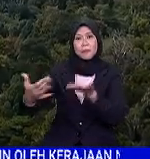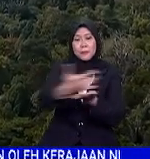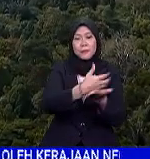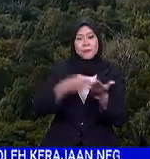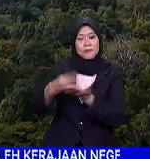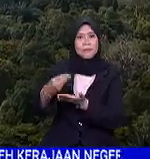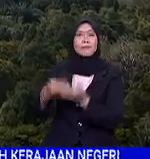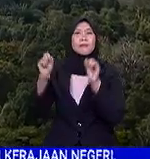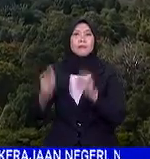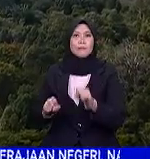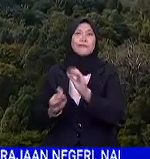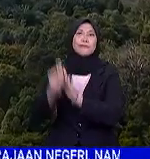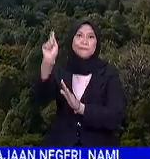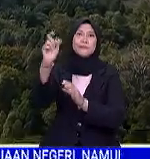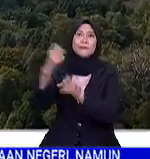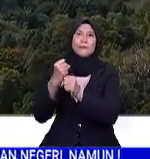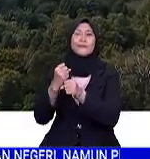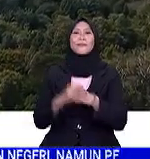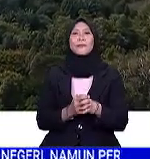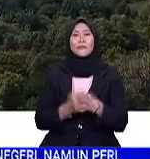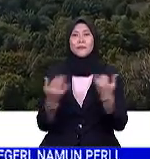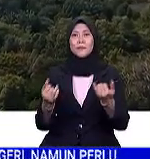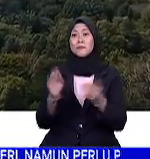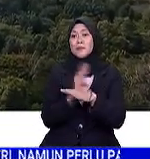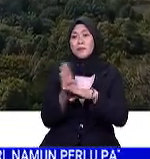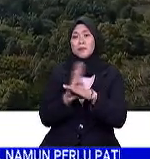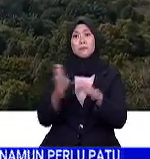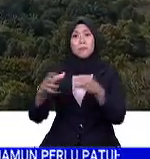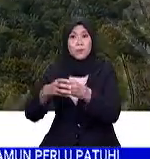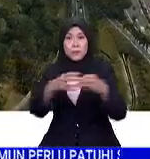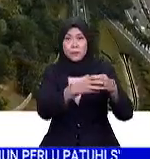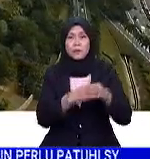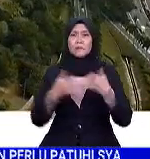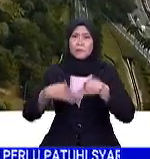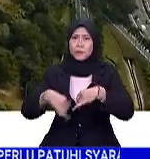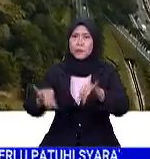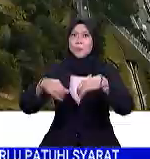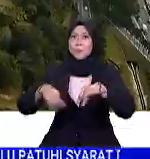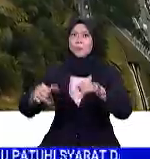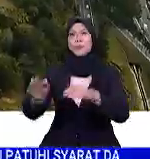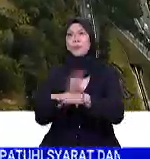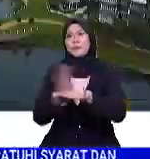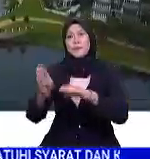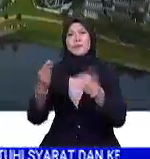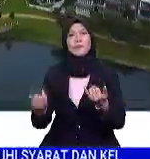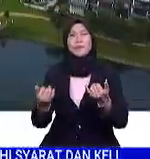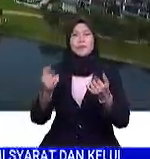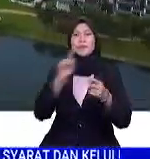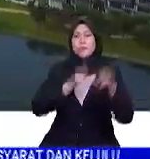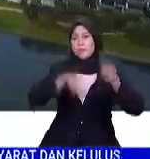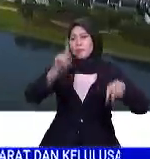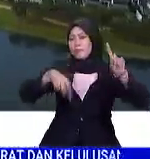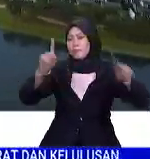kada pertumbuhan yang lebih tinggi dasar emako ekonominya ikhtifa dilihat masih berurusan disebalik ketidaktentuan